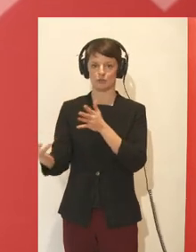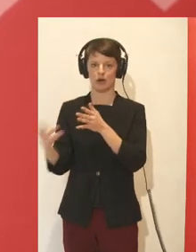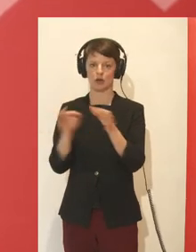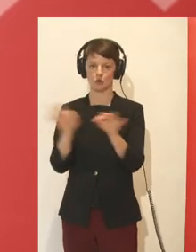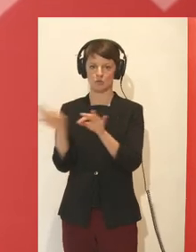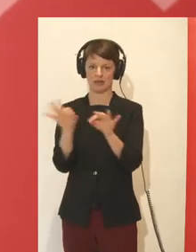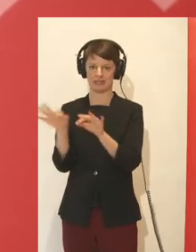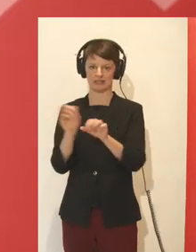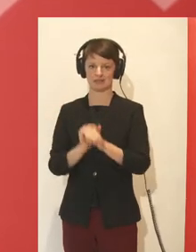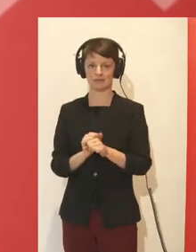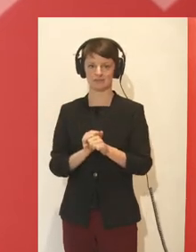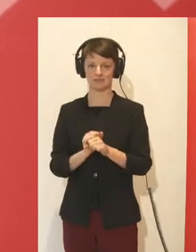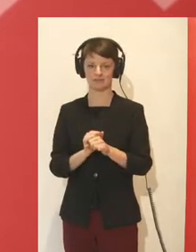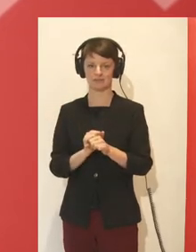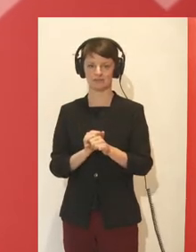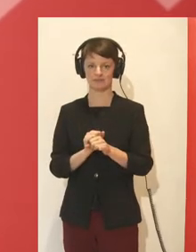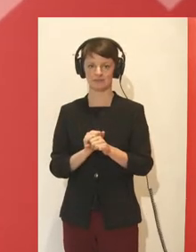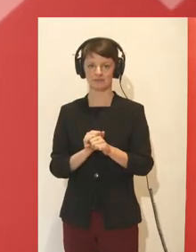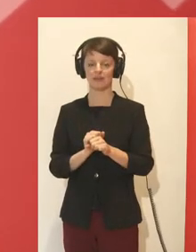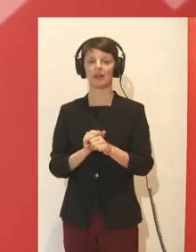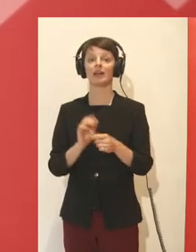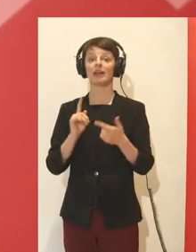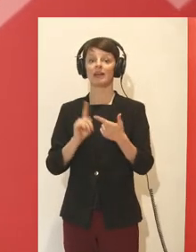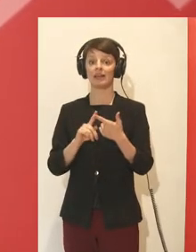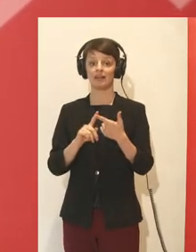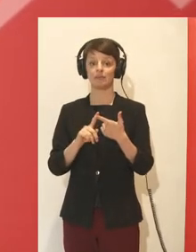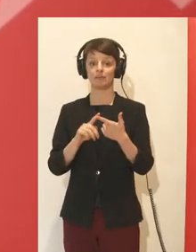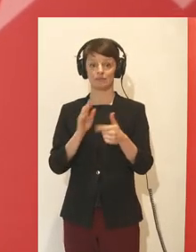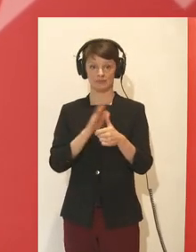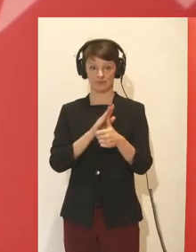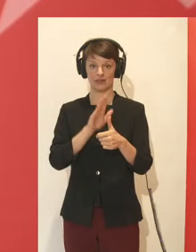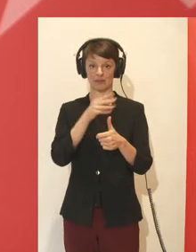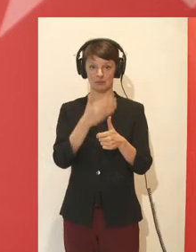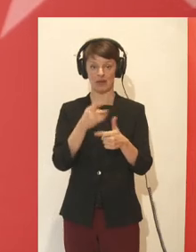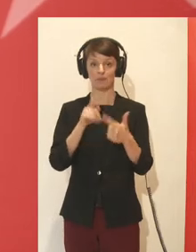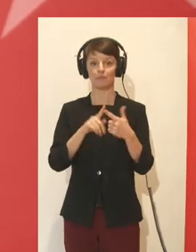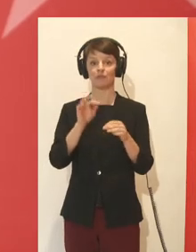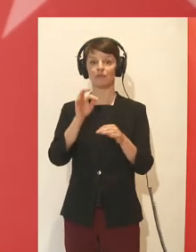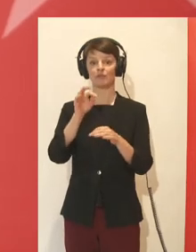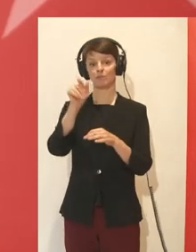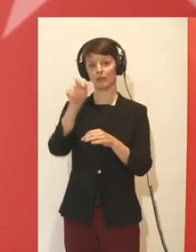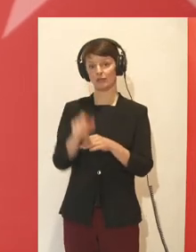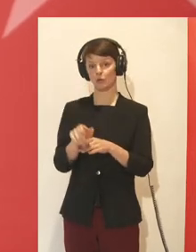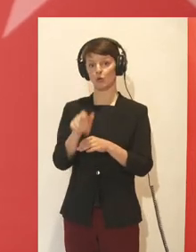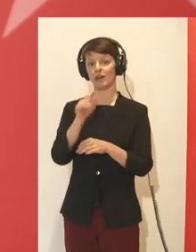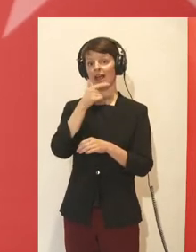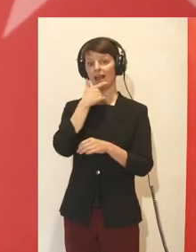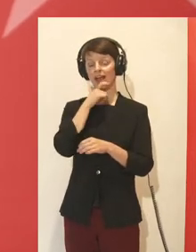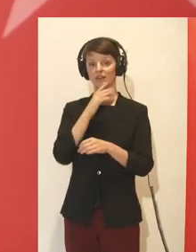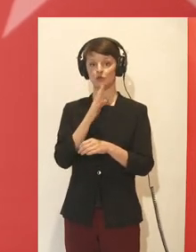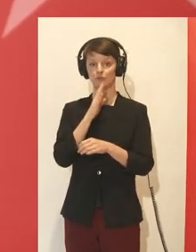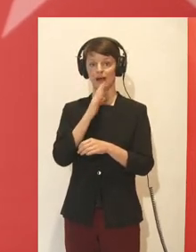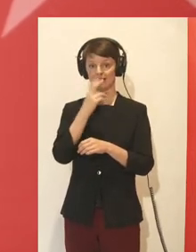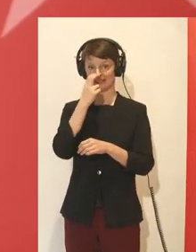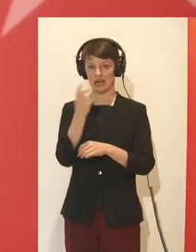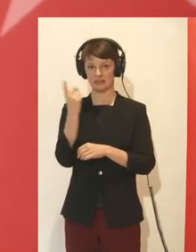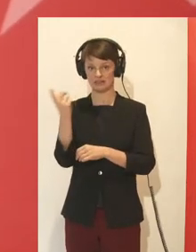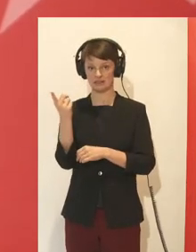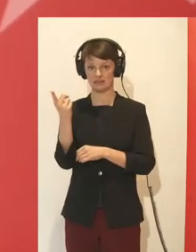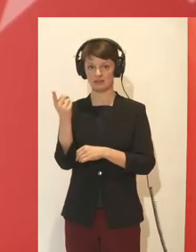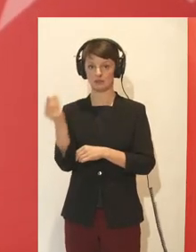und es gibt noch eine zweite übersetzung und zwar wenn wir englischsprachige gäste hier haben die